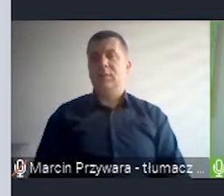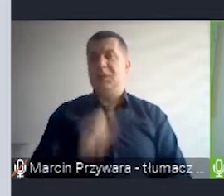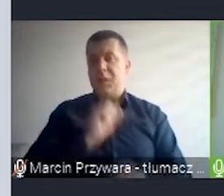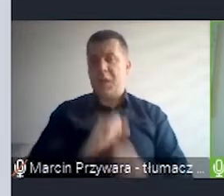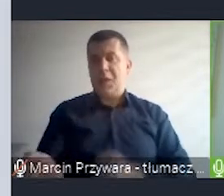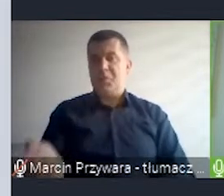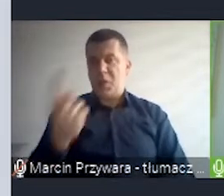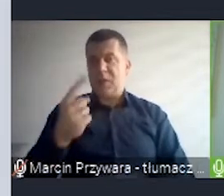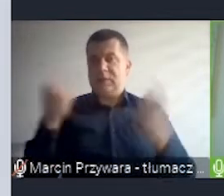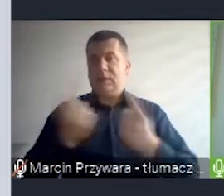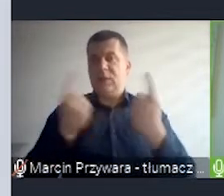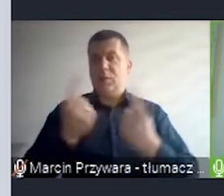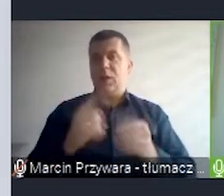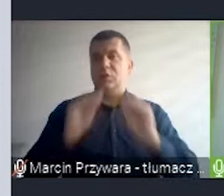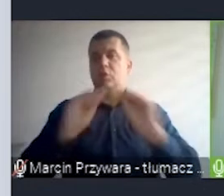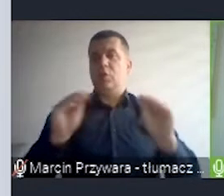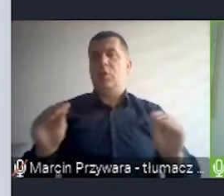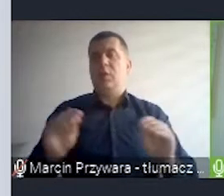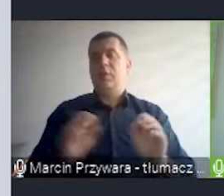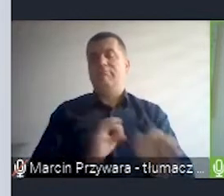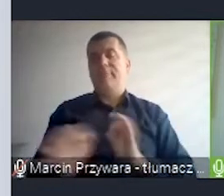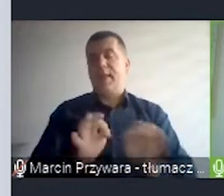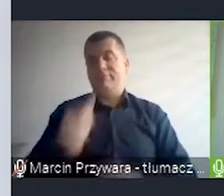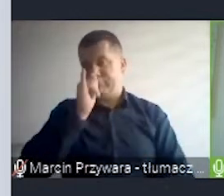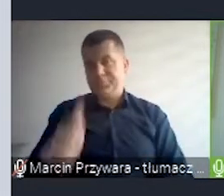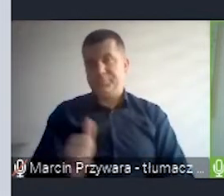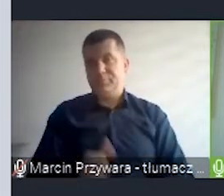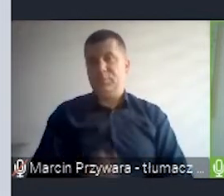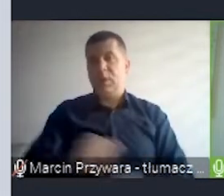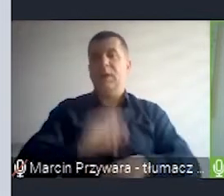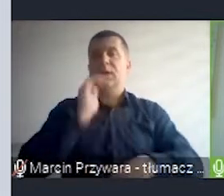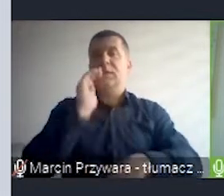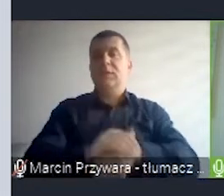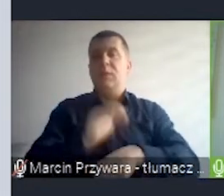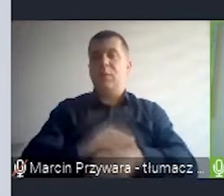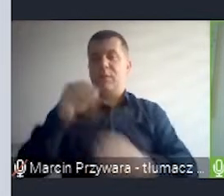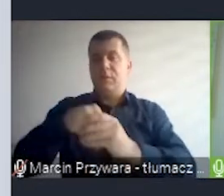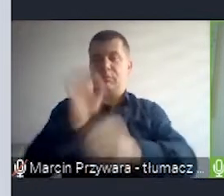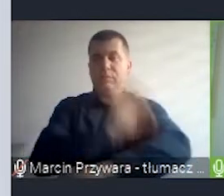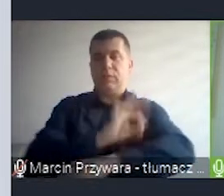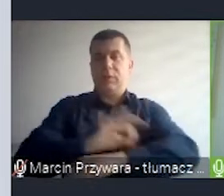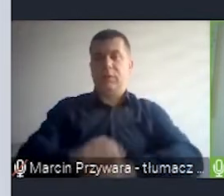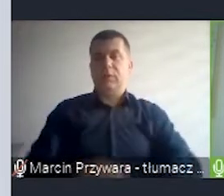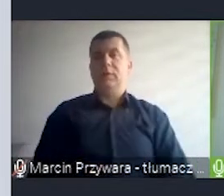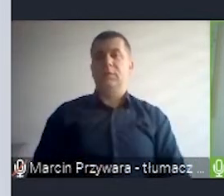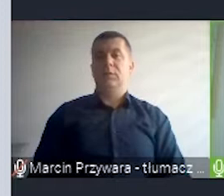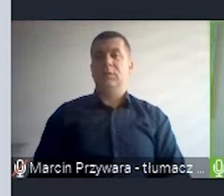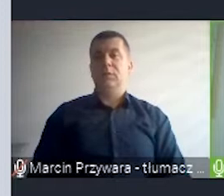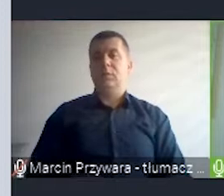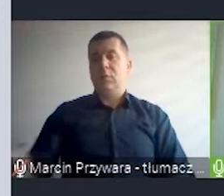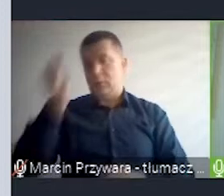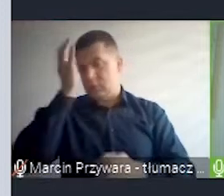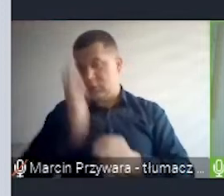pojawia się taka sytuacja, gdzie tej szkody zmierzyć się nie da. To są zamówienia w projektach. I to jest